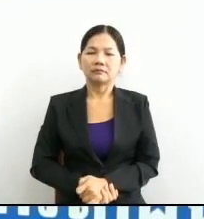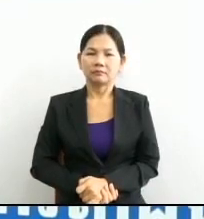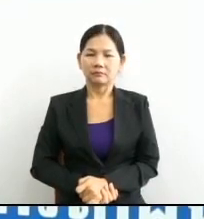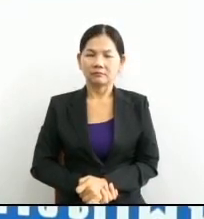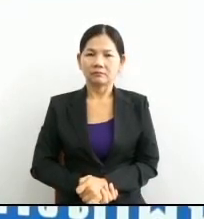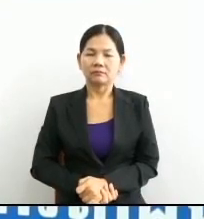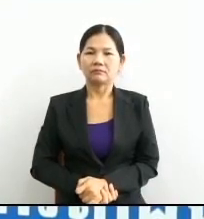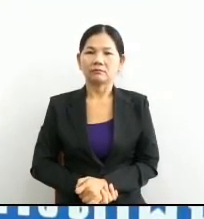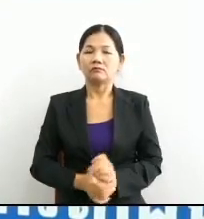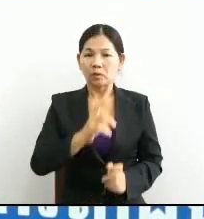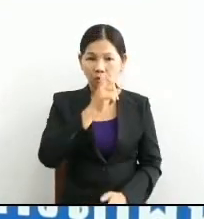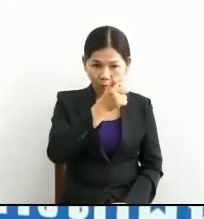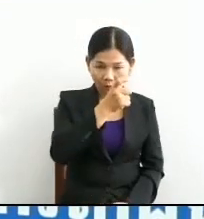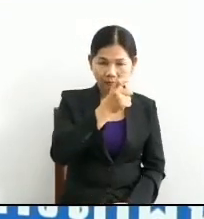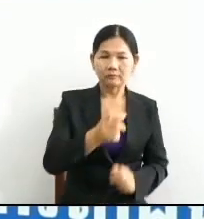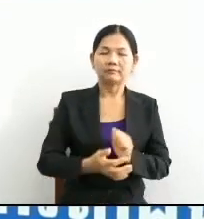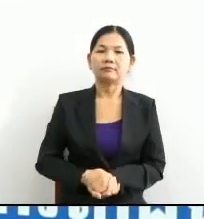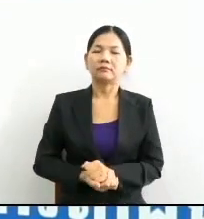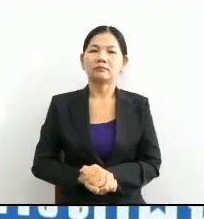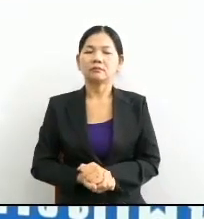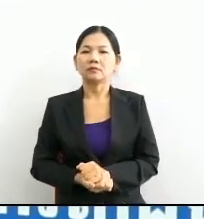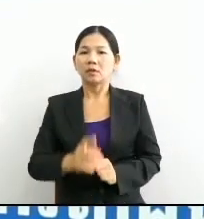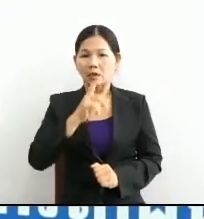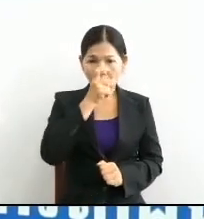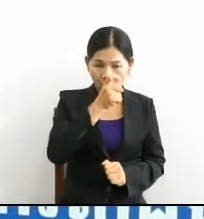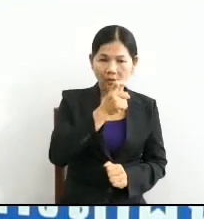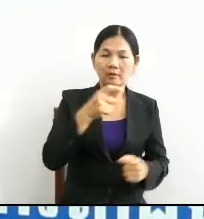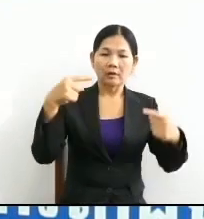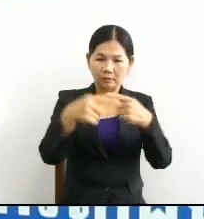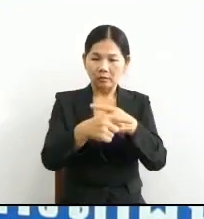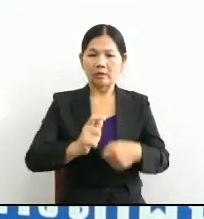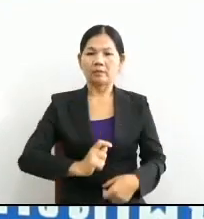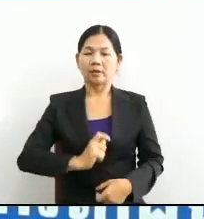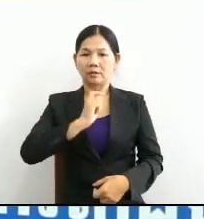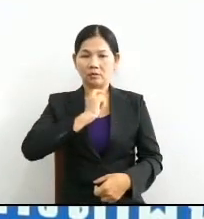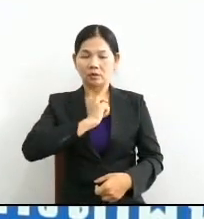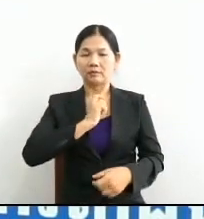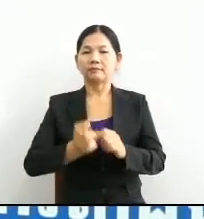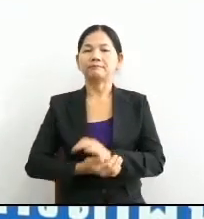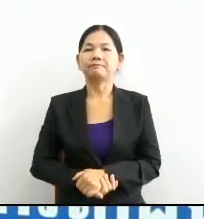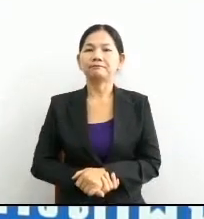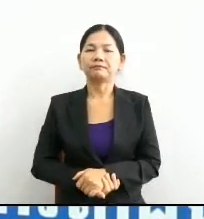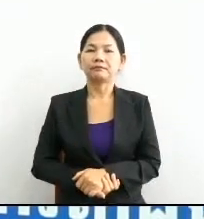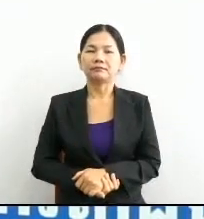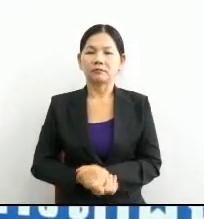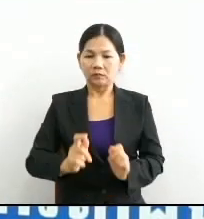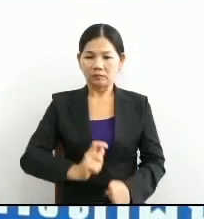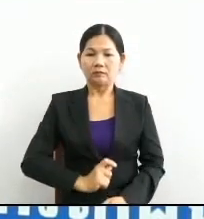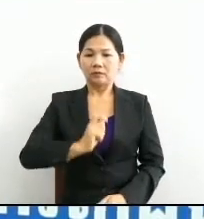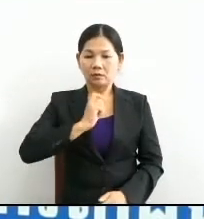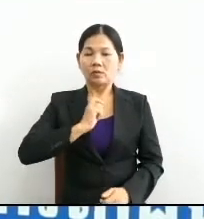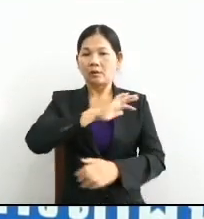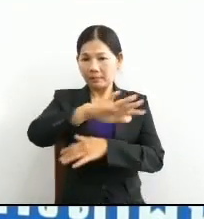với ăn này chị mùi nè bị ngóp chân ngóp slap nó cứ tôi nắng rùa nó có nè bị rùa nó cứ bà bà chồng bố chẳng ọc